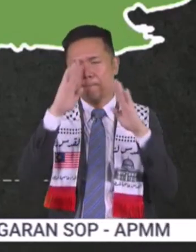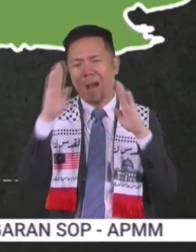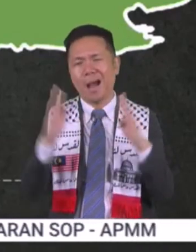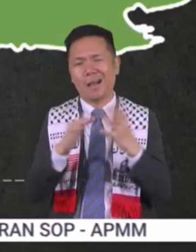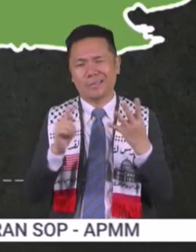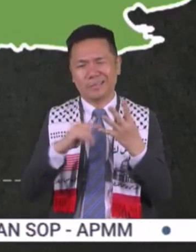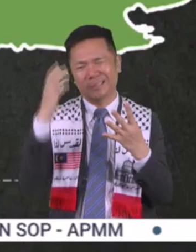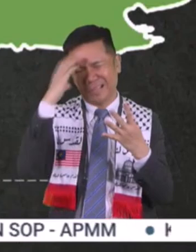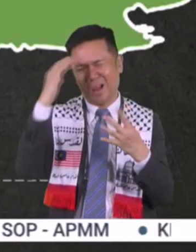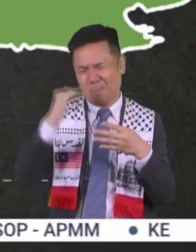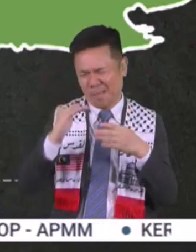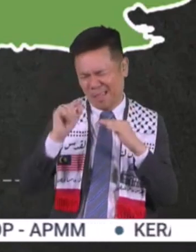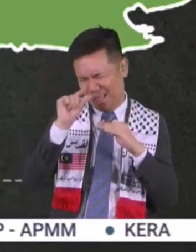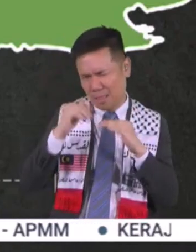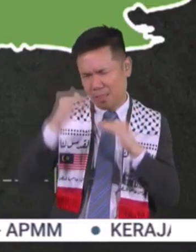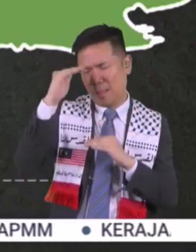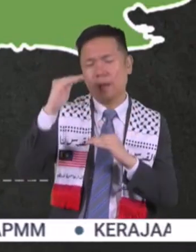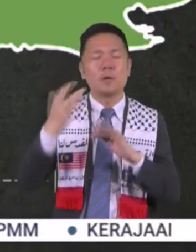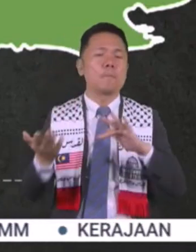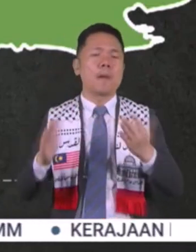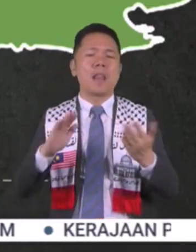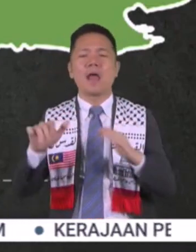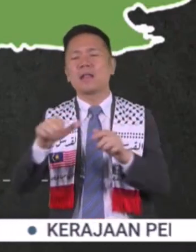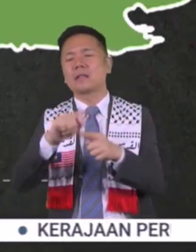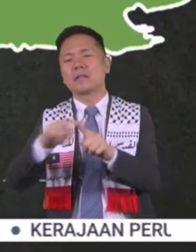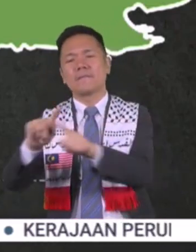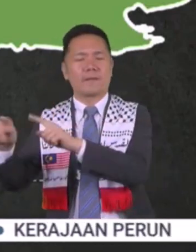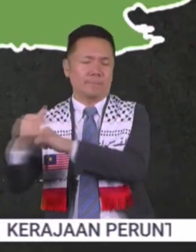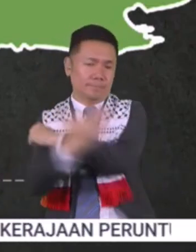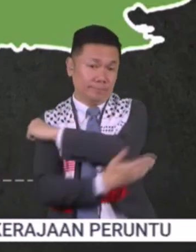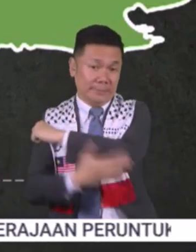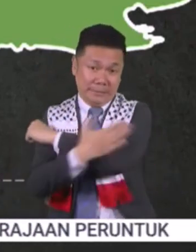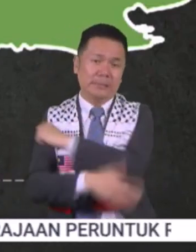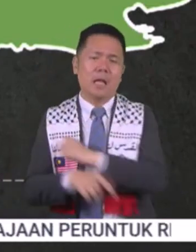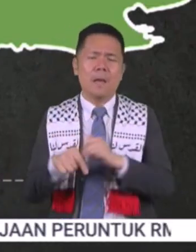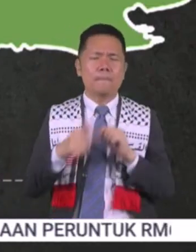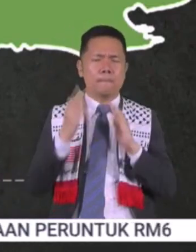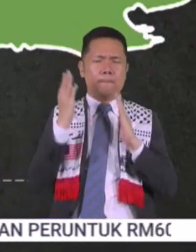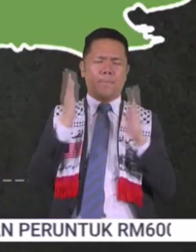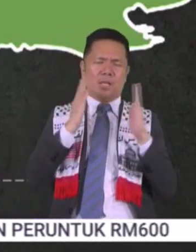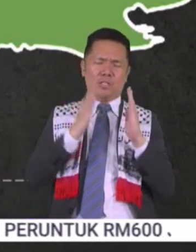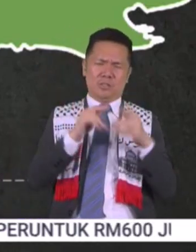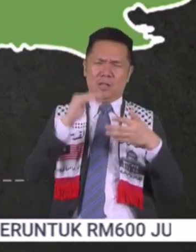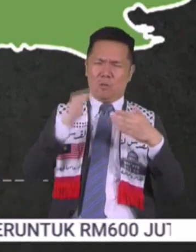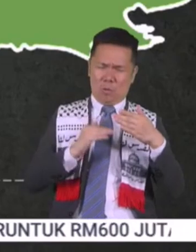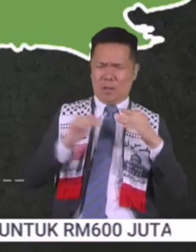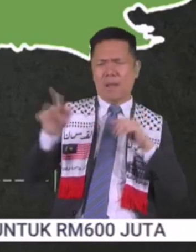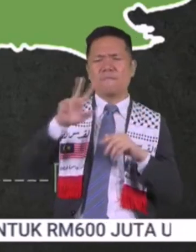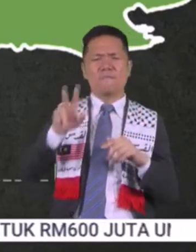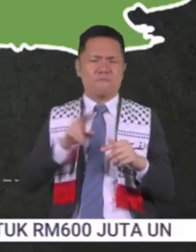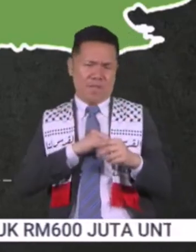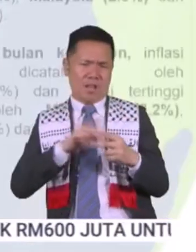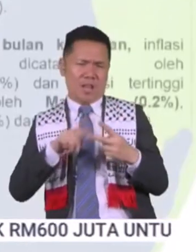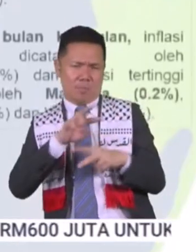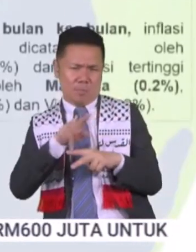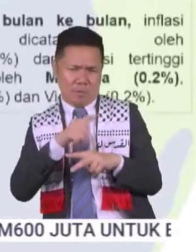Selangor. Berbanding negara-negara terpilih, inflasi di Malaysia lebih rendah daripada Vietnam, Filipina,